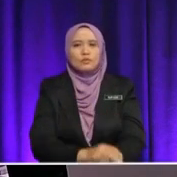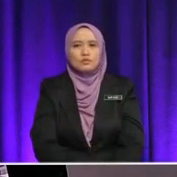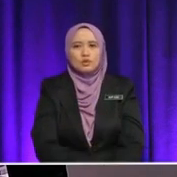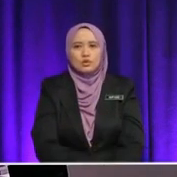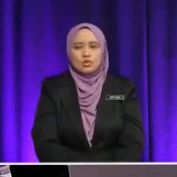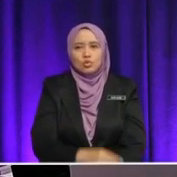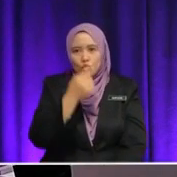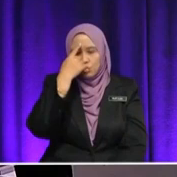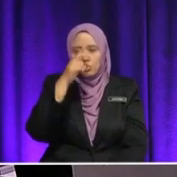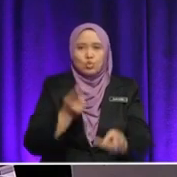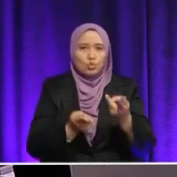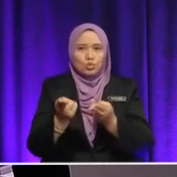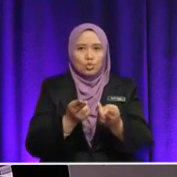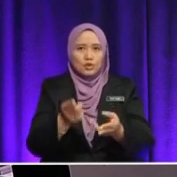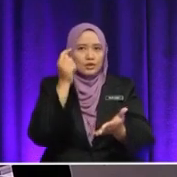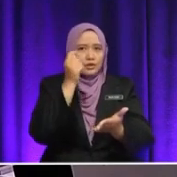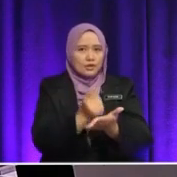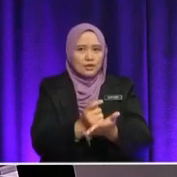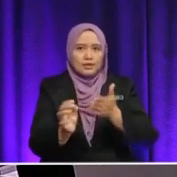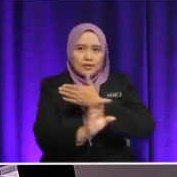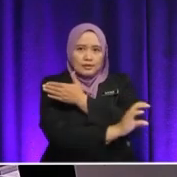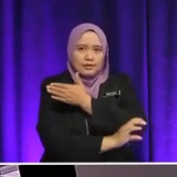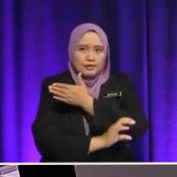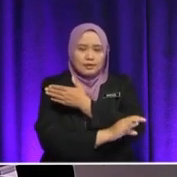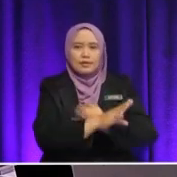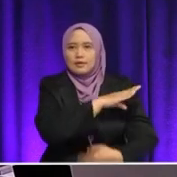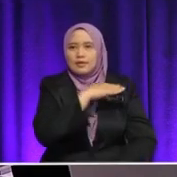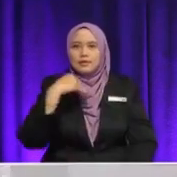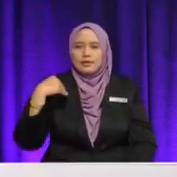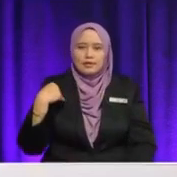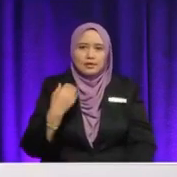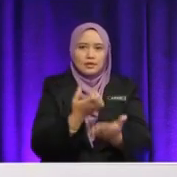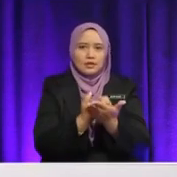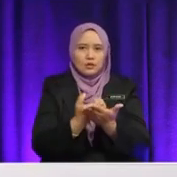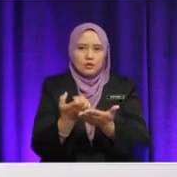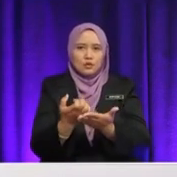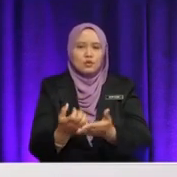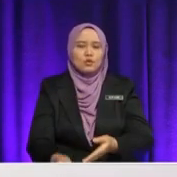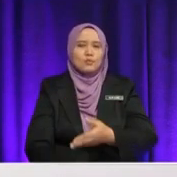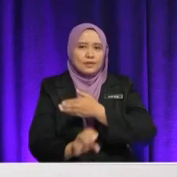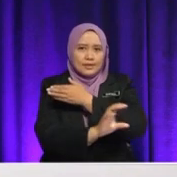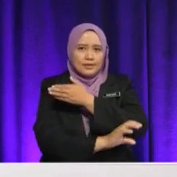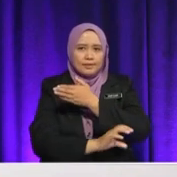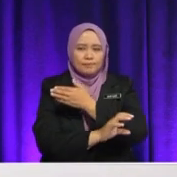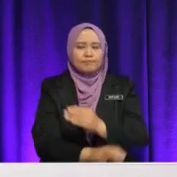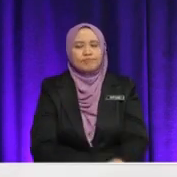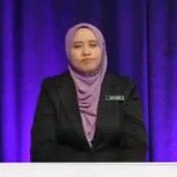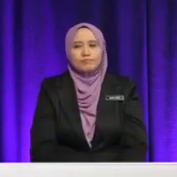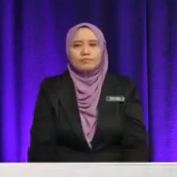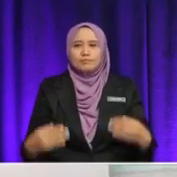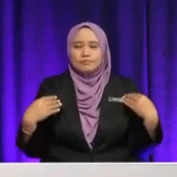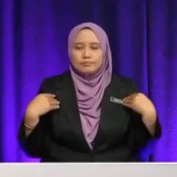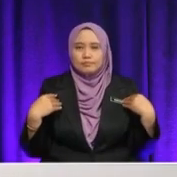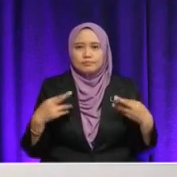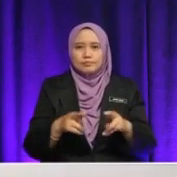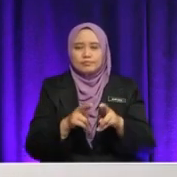negara daya kedua adalah berkenaan dengan ekonomi baik dan Travis jadi caranya adalah seramai 62 orang dipilih melalui